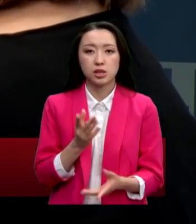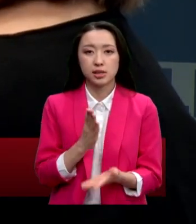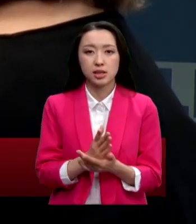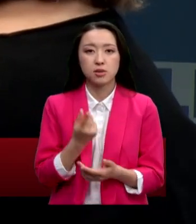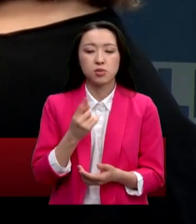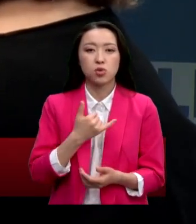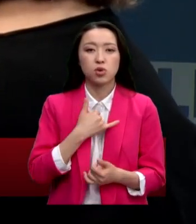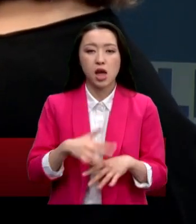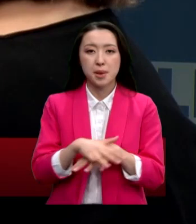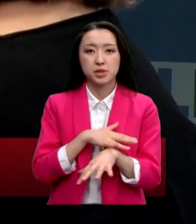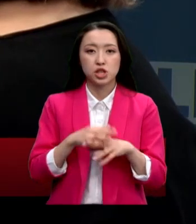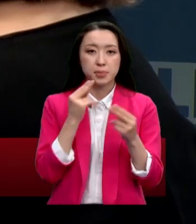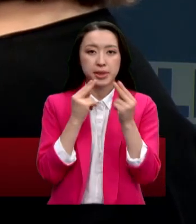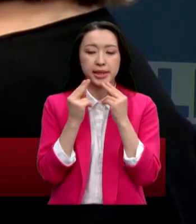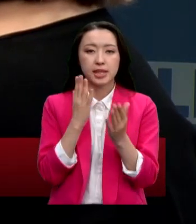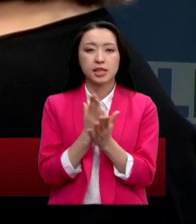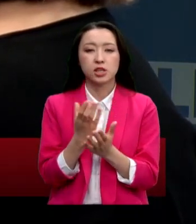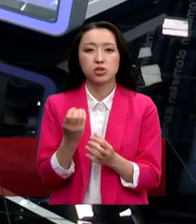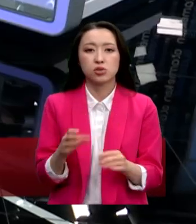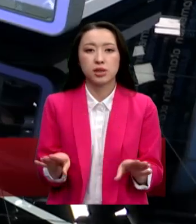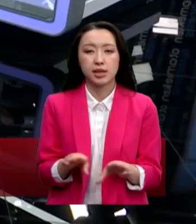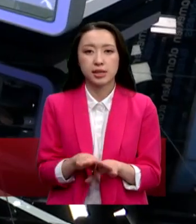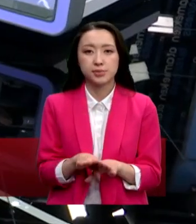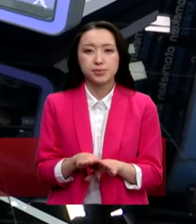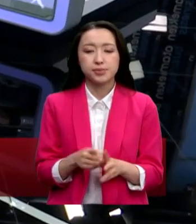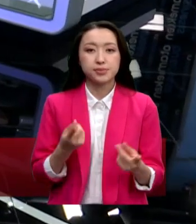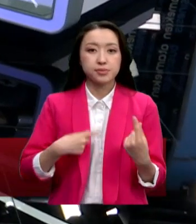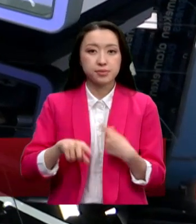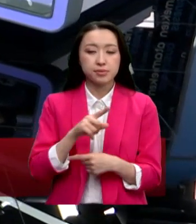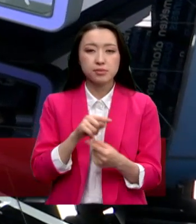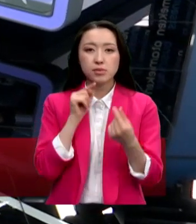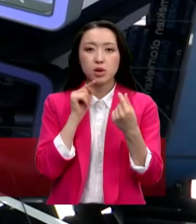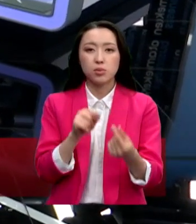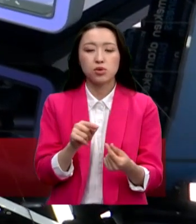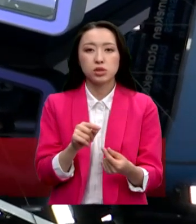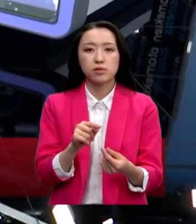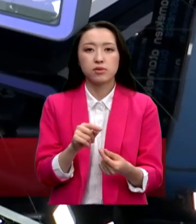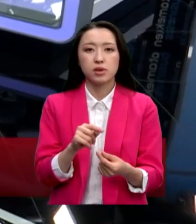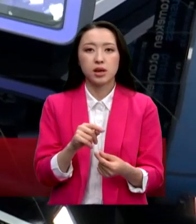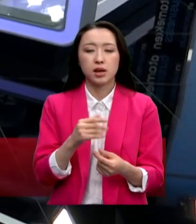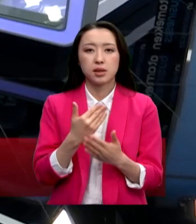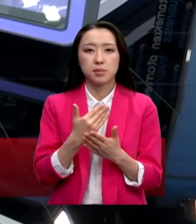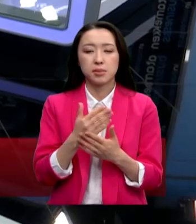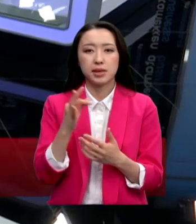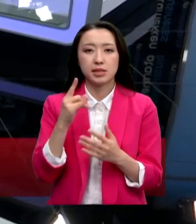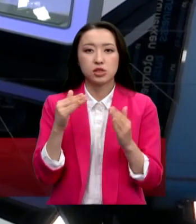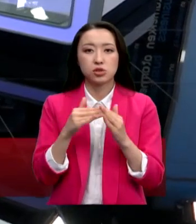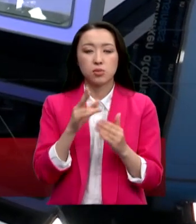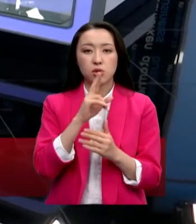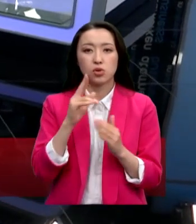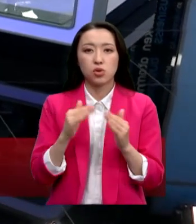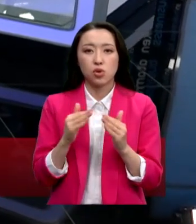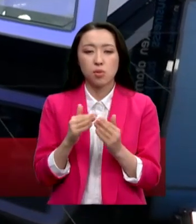нас в общественном питании существуют еще такие... Мы, допустим, категорически против Dark Kitchen из дома. То есть те, кто дома